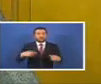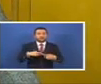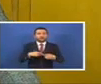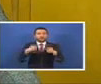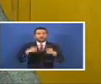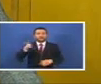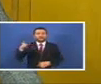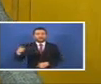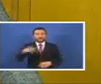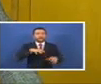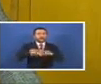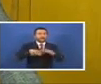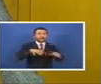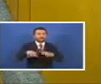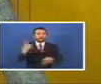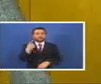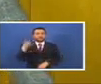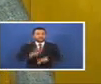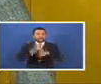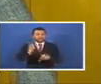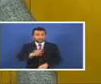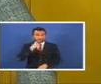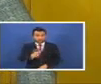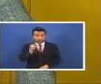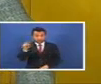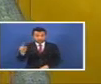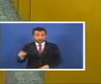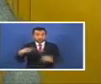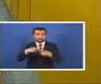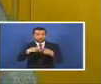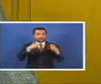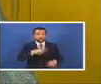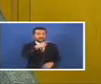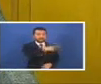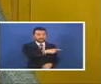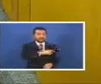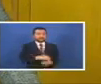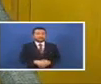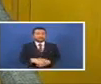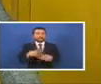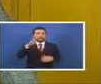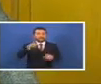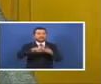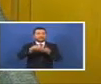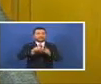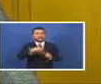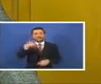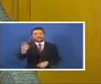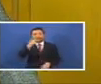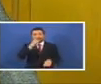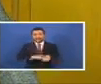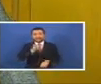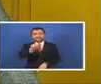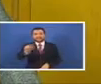Rojava'da etnik ayrımcılık yapıldığını söyleyenler, Rojava'da PYD'nin diğer